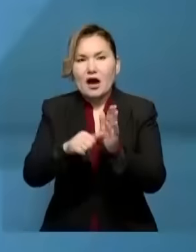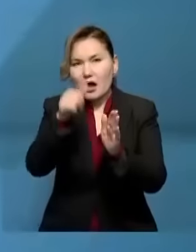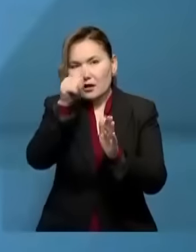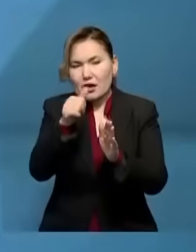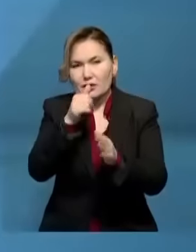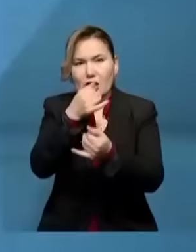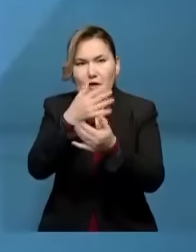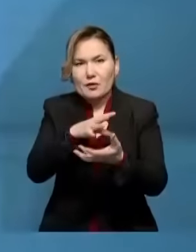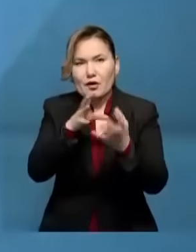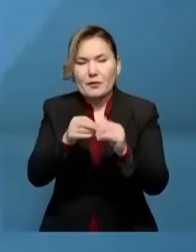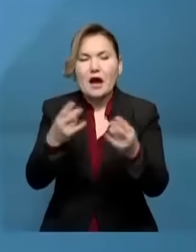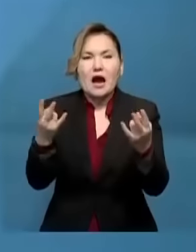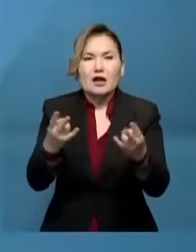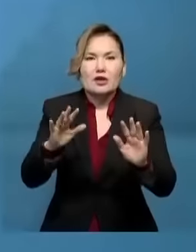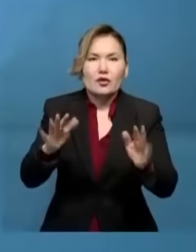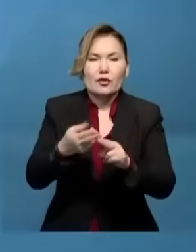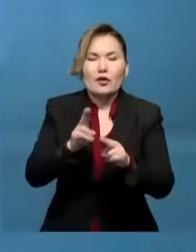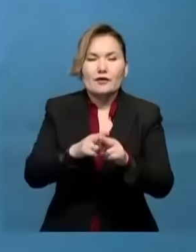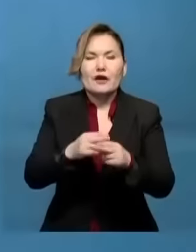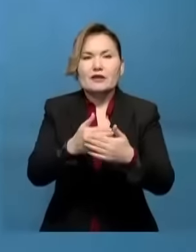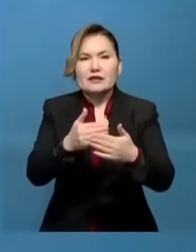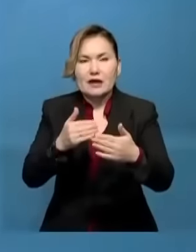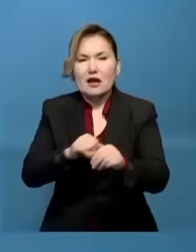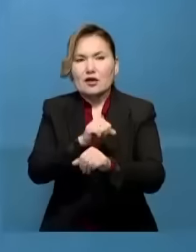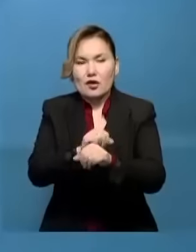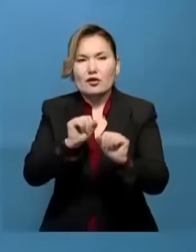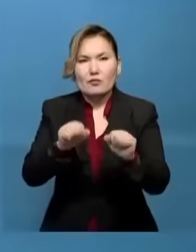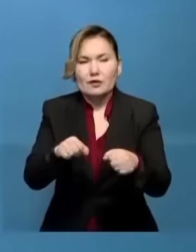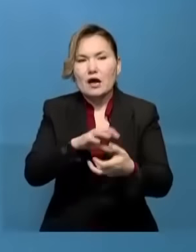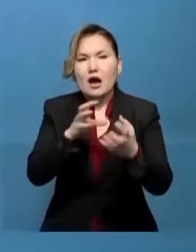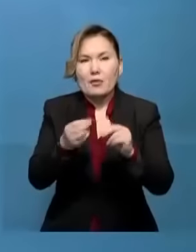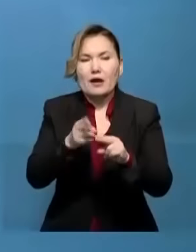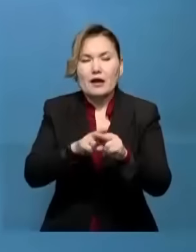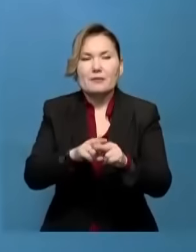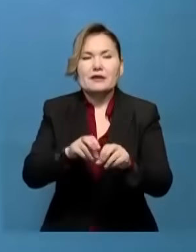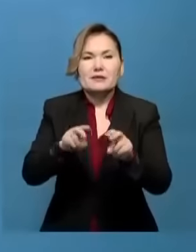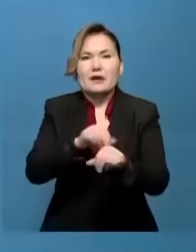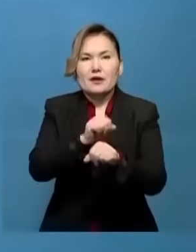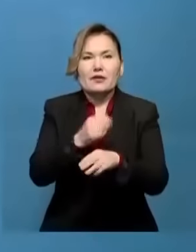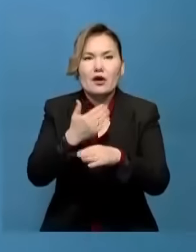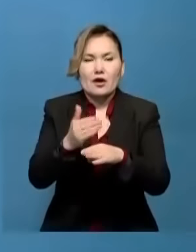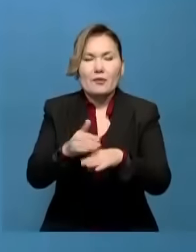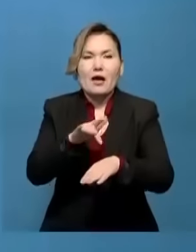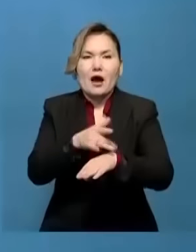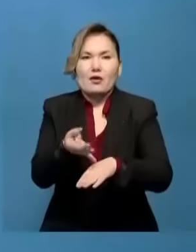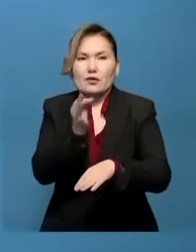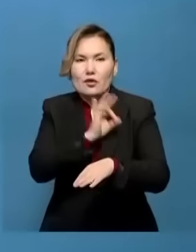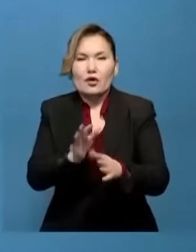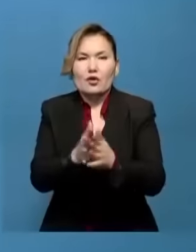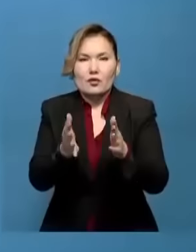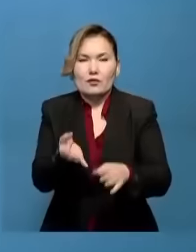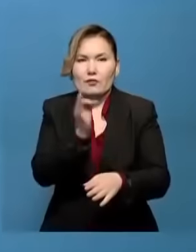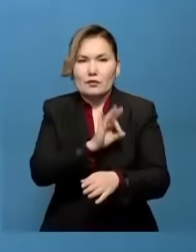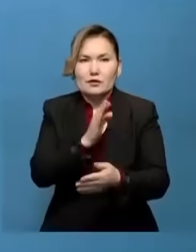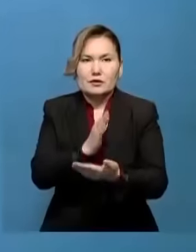болады. Қажеттілік туындаса шартты мерзімнен бұрын тоқтатуға рұқсат. Қаржы сарапшылары стоп кредит қызметін пайдаланудың пайдасы мол дейді.